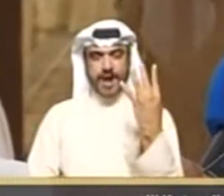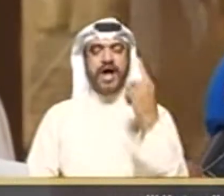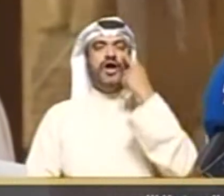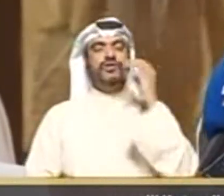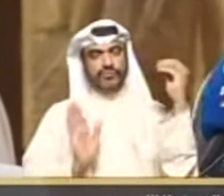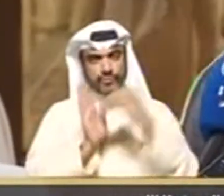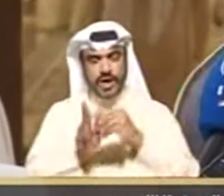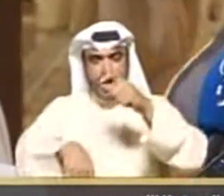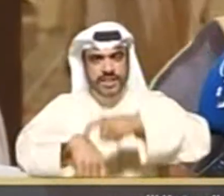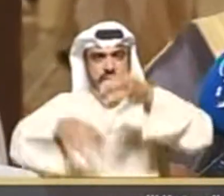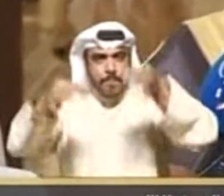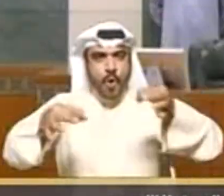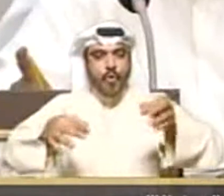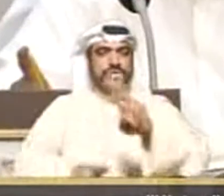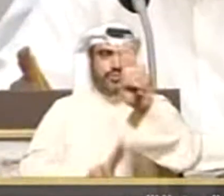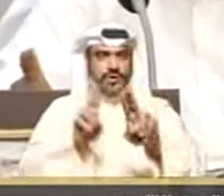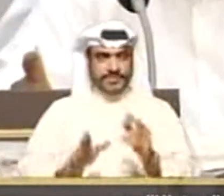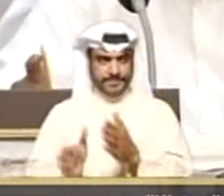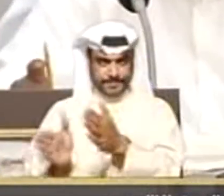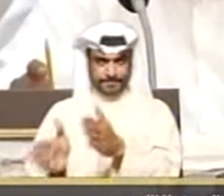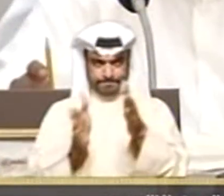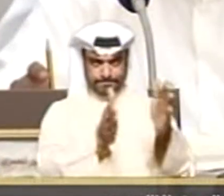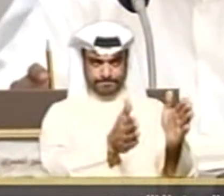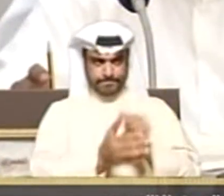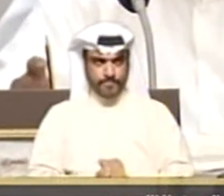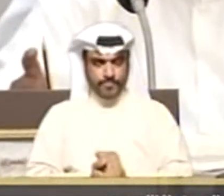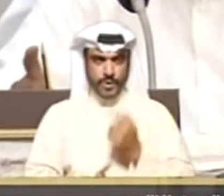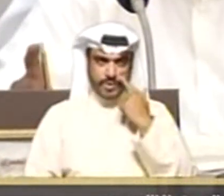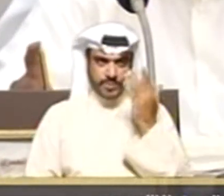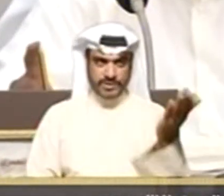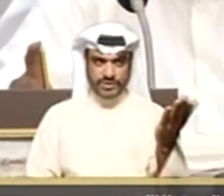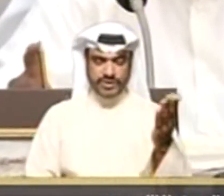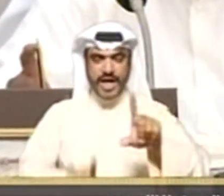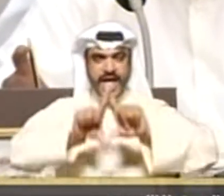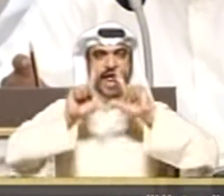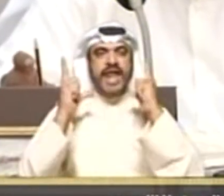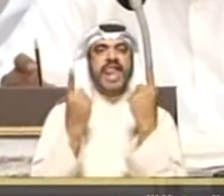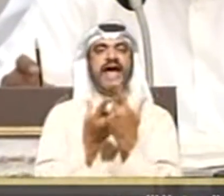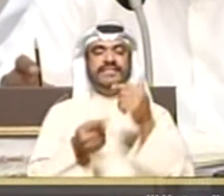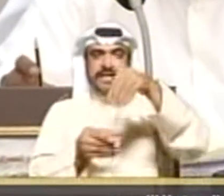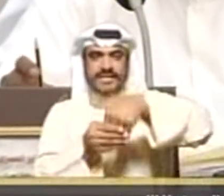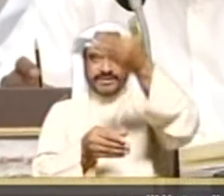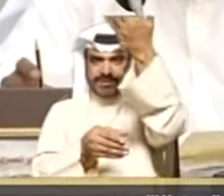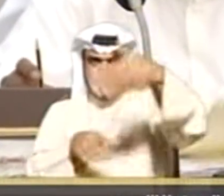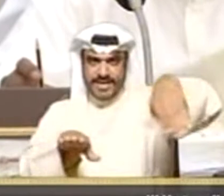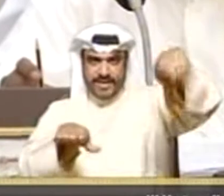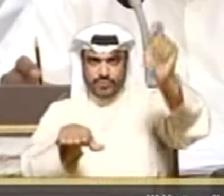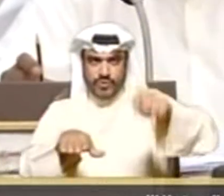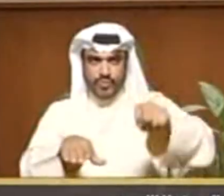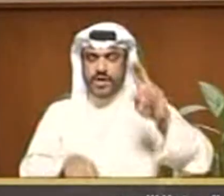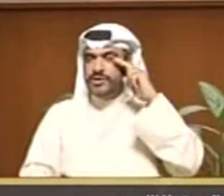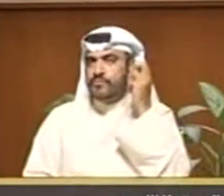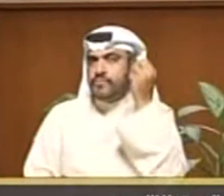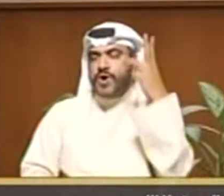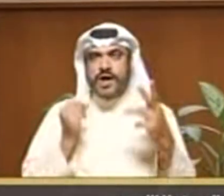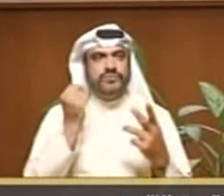25/4 لتحديد موعد لمناقشته. وعلى صعيد أداء اللجان البرلمانية فقد تم البحث والمناقشة في العديد من المقترحات